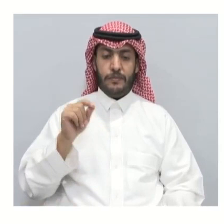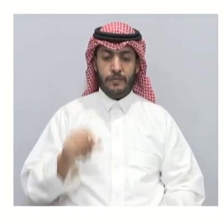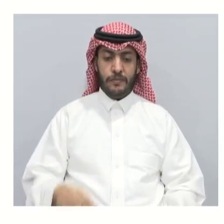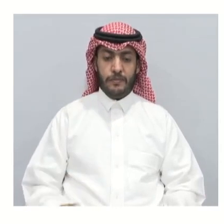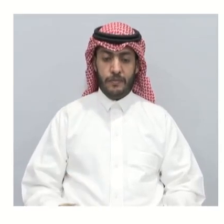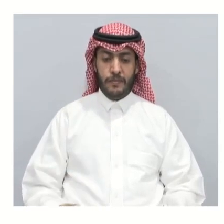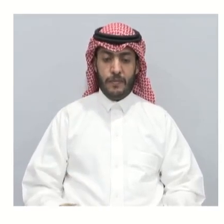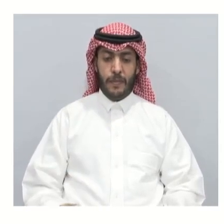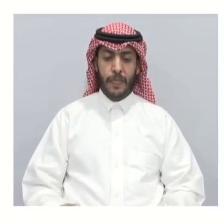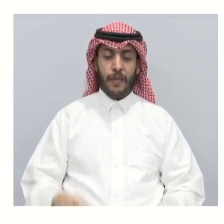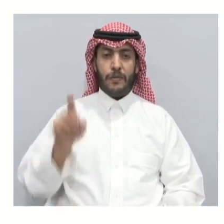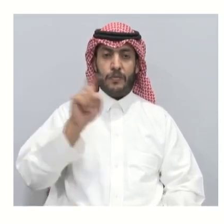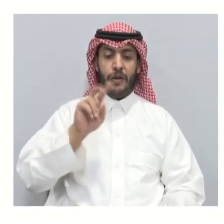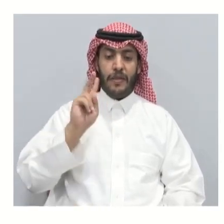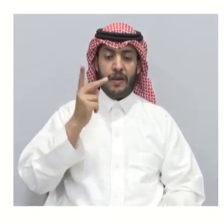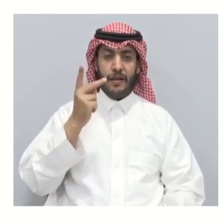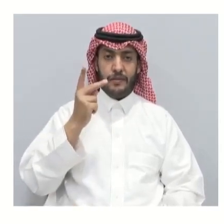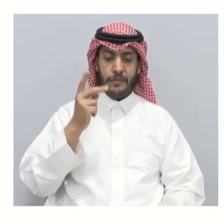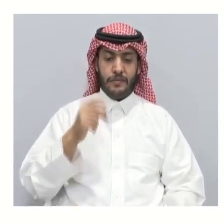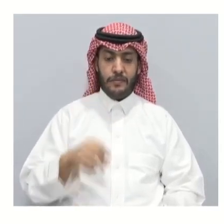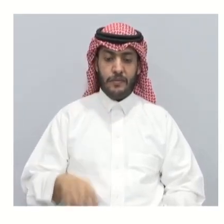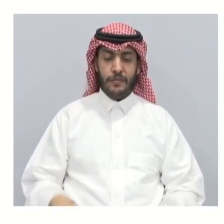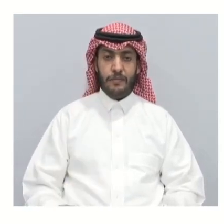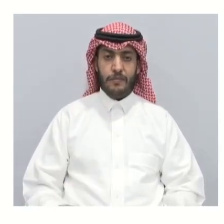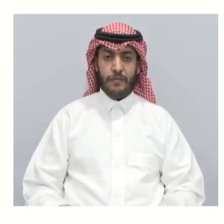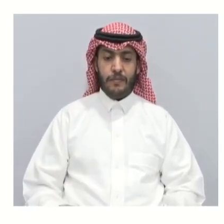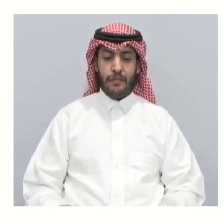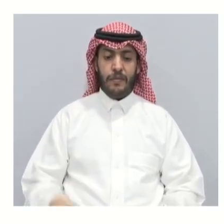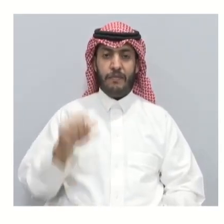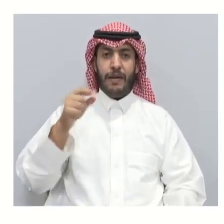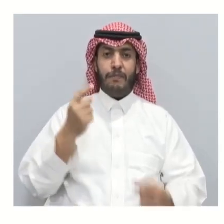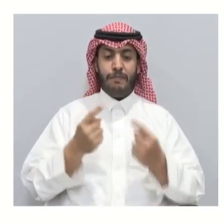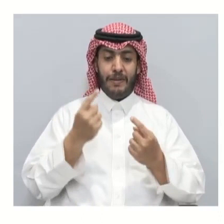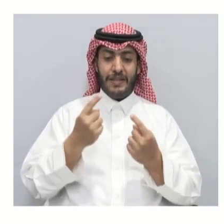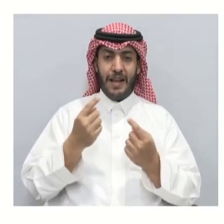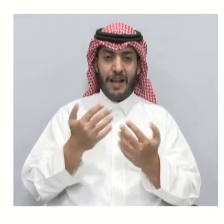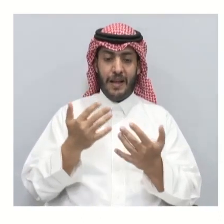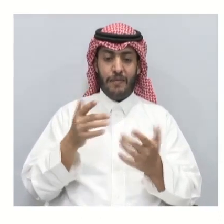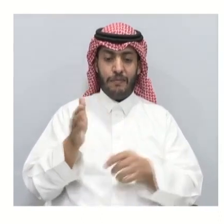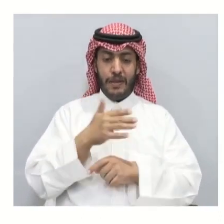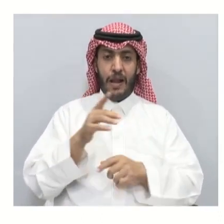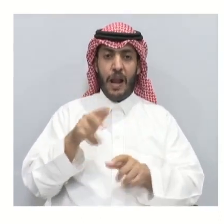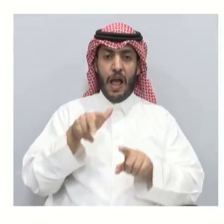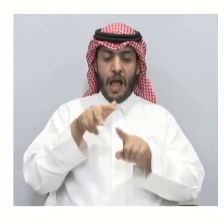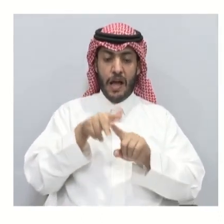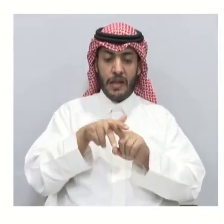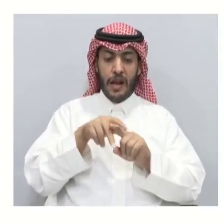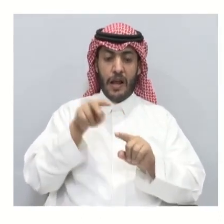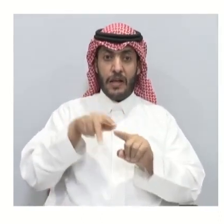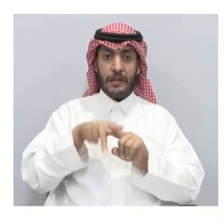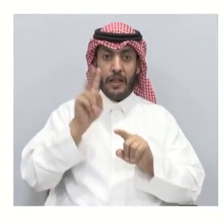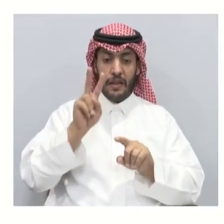مبدعين الان السؤال التالي سؤال رقم 12 بارك الله فيكم في مزرعه حصنان ومهر في